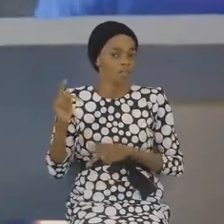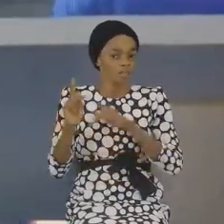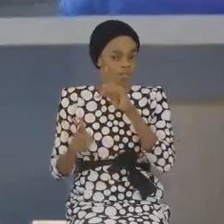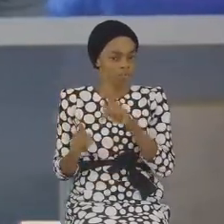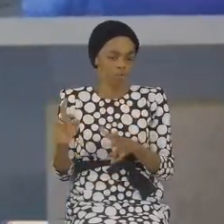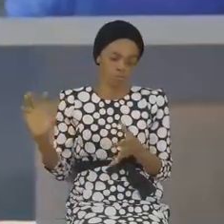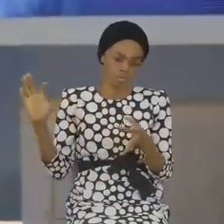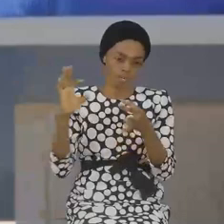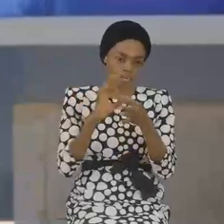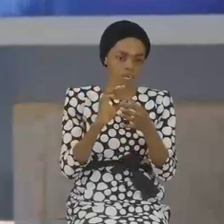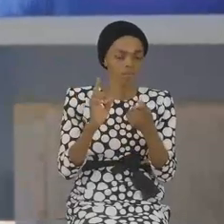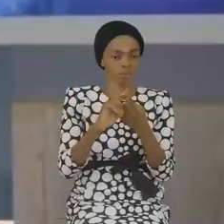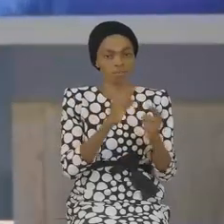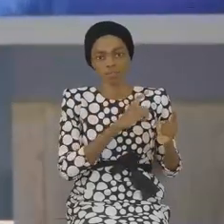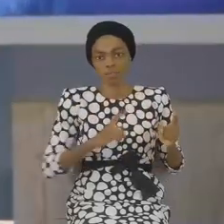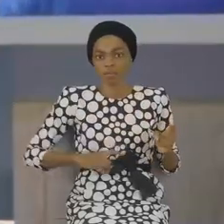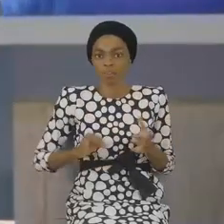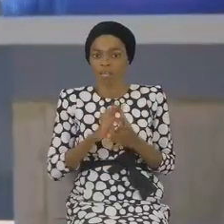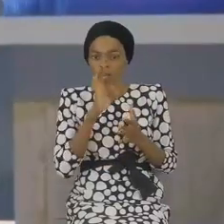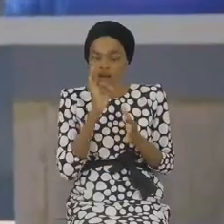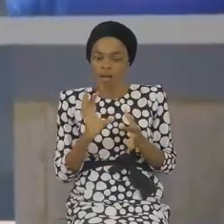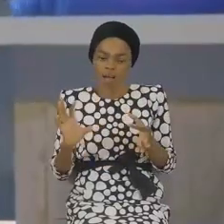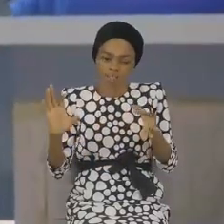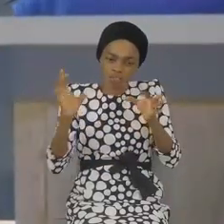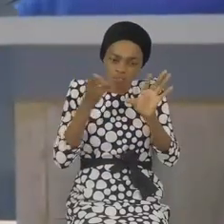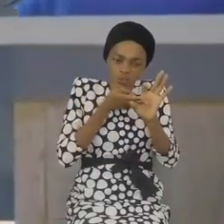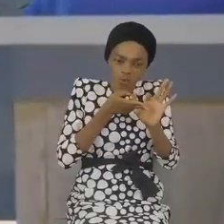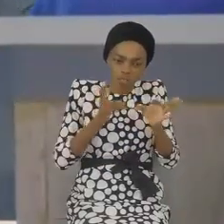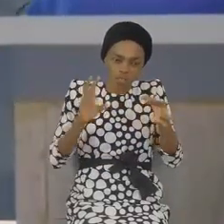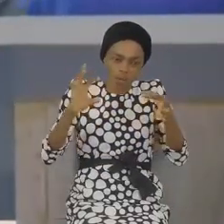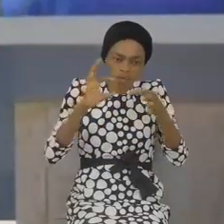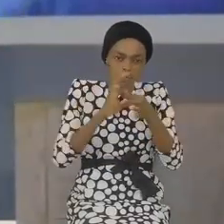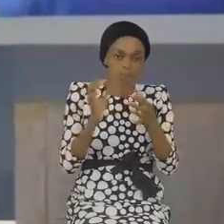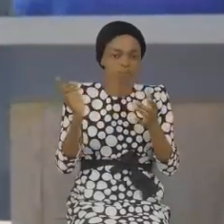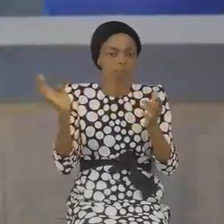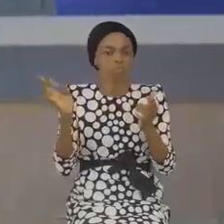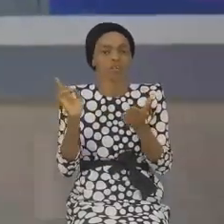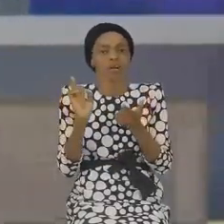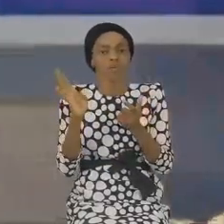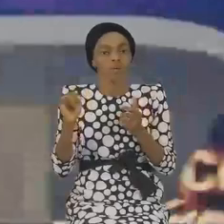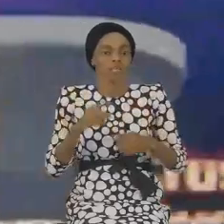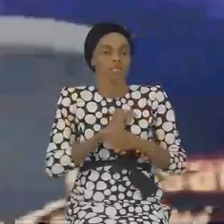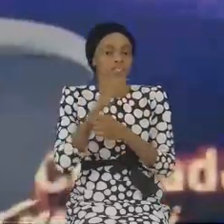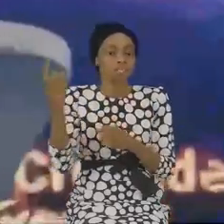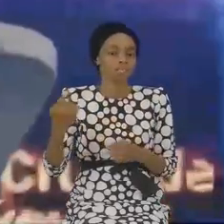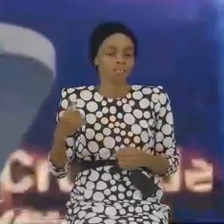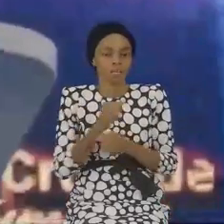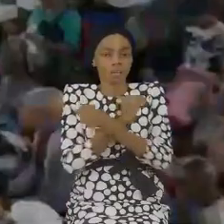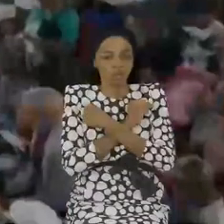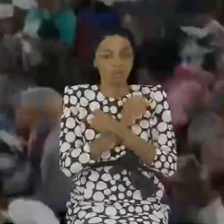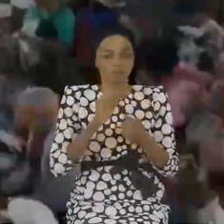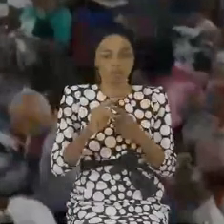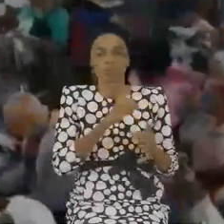au Seigneur, ils doivent être attachés par la corde d'amour au Seigneur. Deuxième point maintenant,